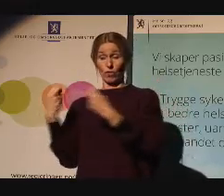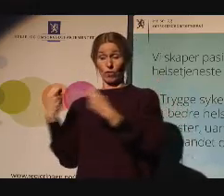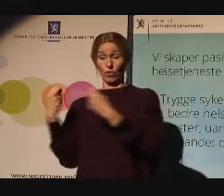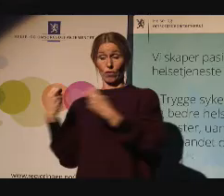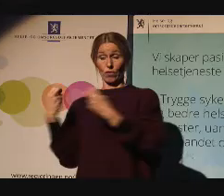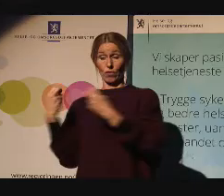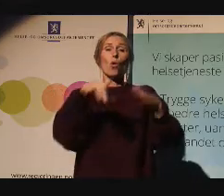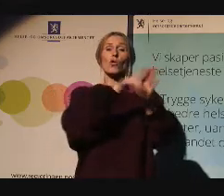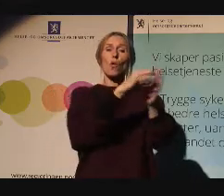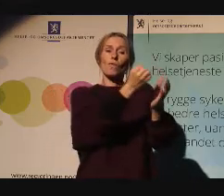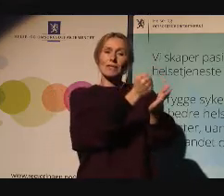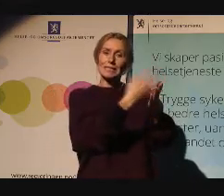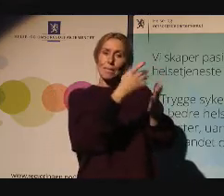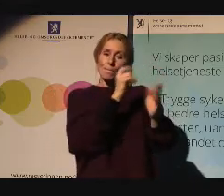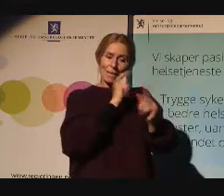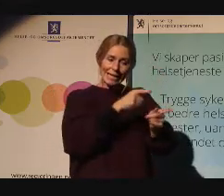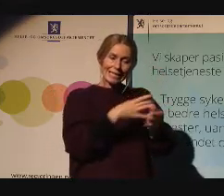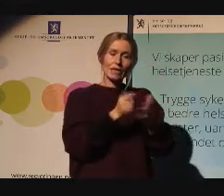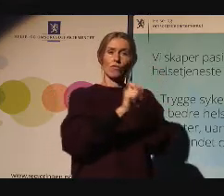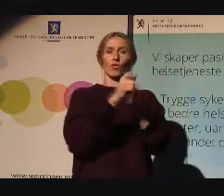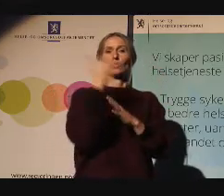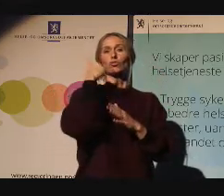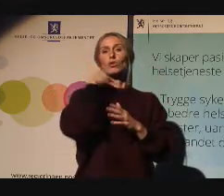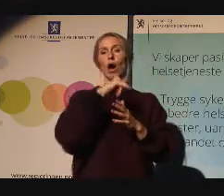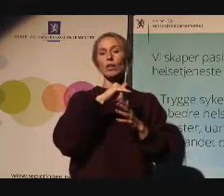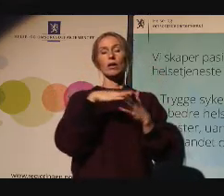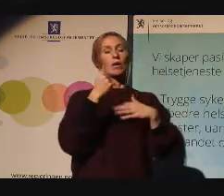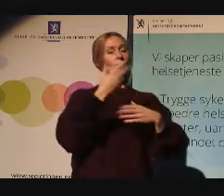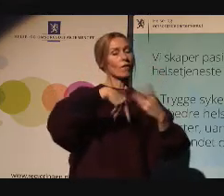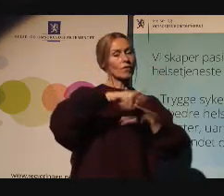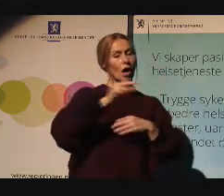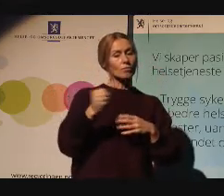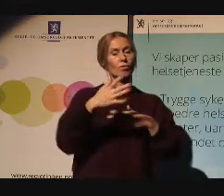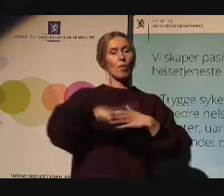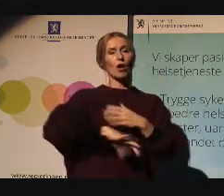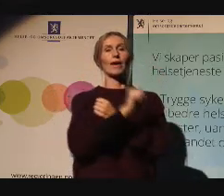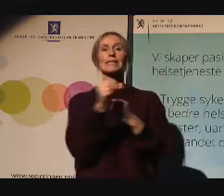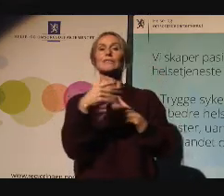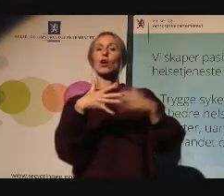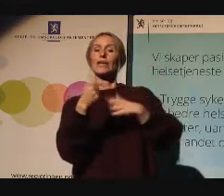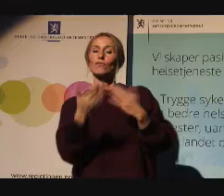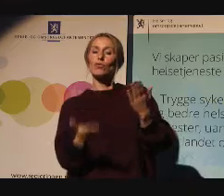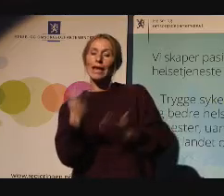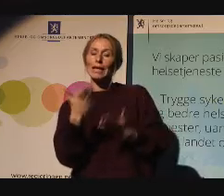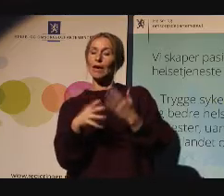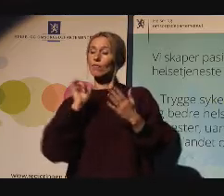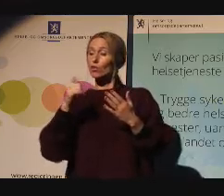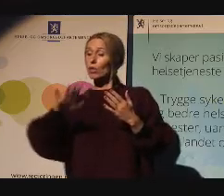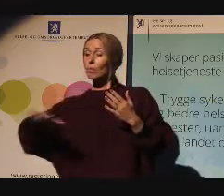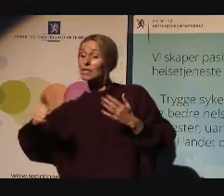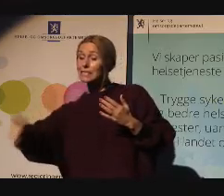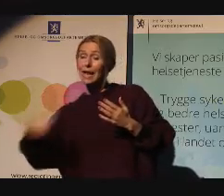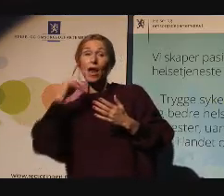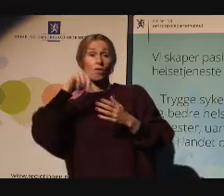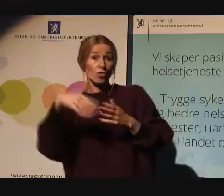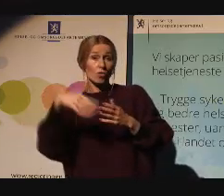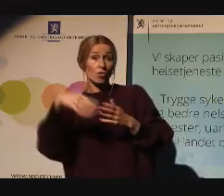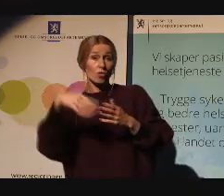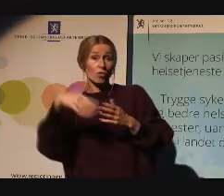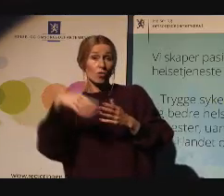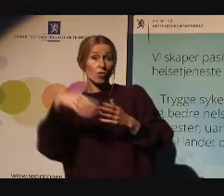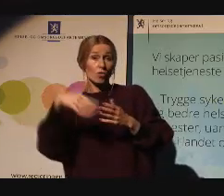lovfeste plikt til å føre journal hvor blant annet barnevernsfaglige vurderinger og hvordan barnet har medvirket til at det blir